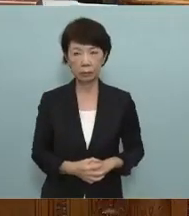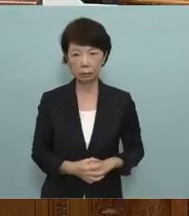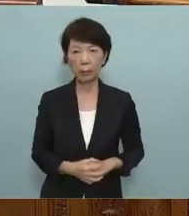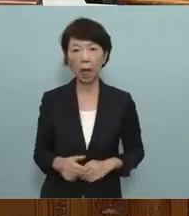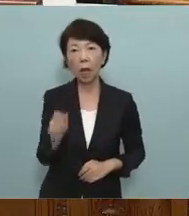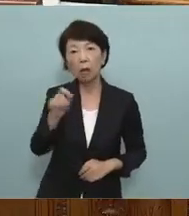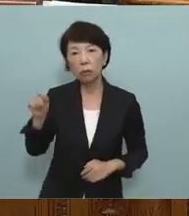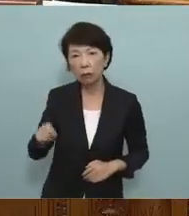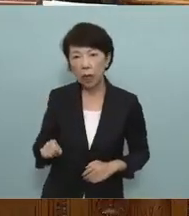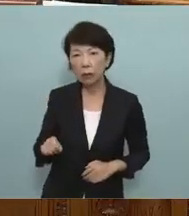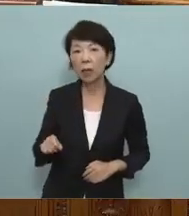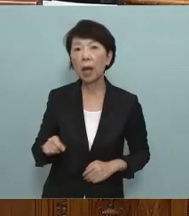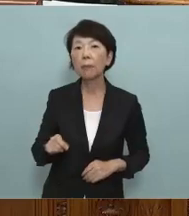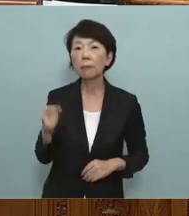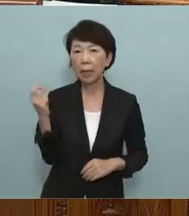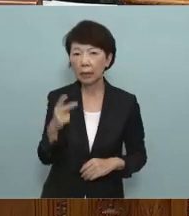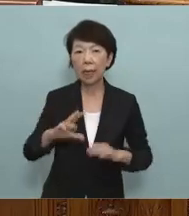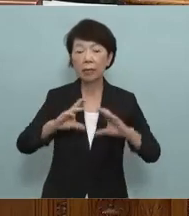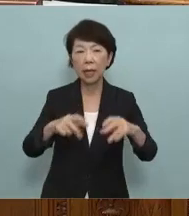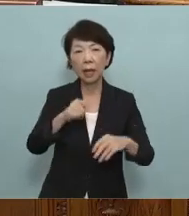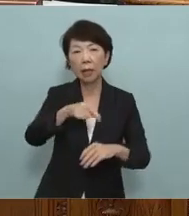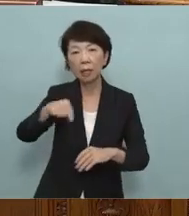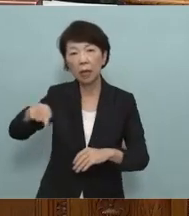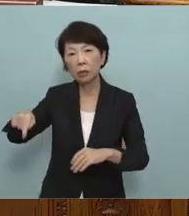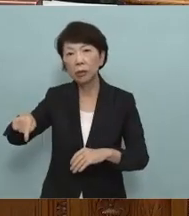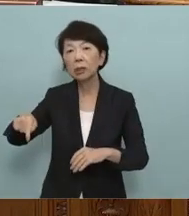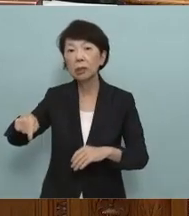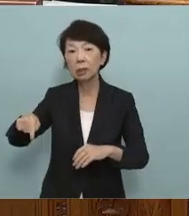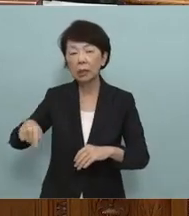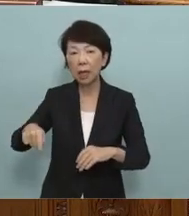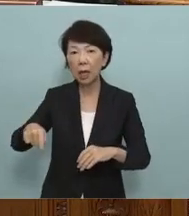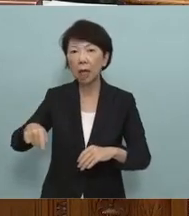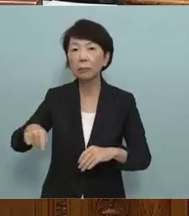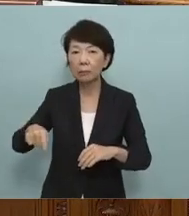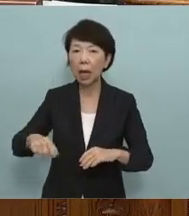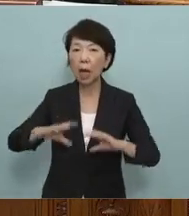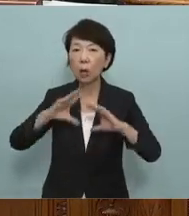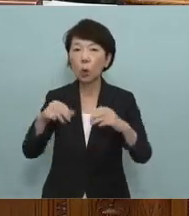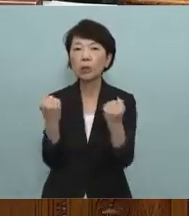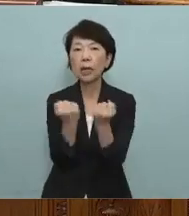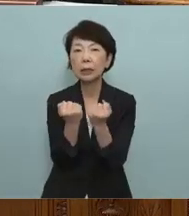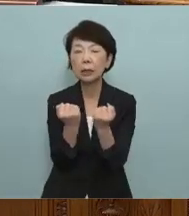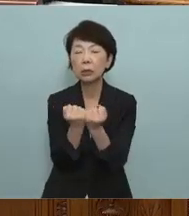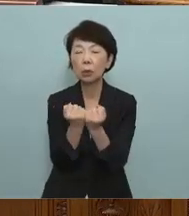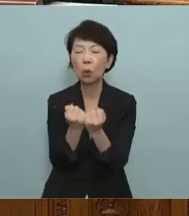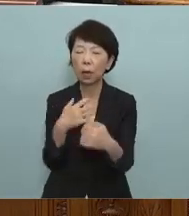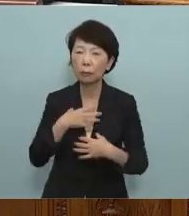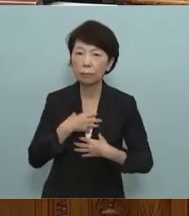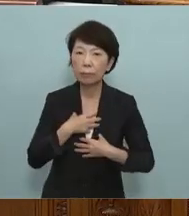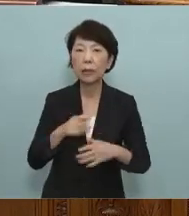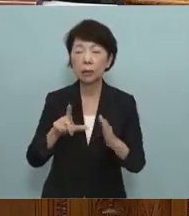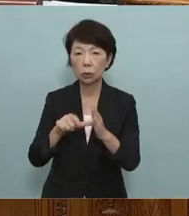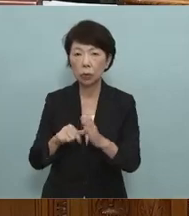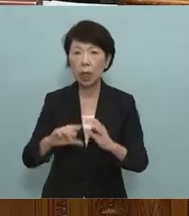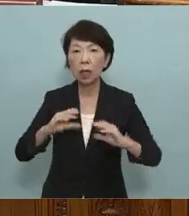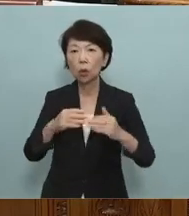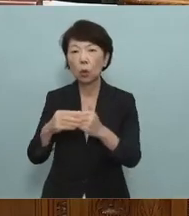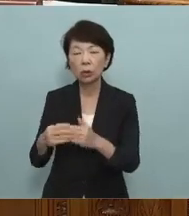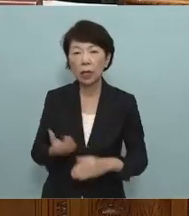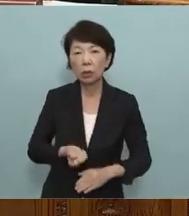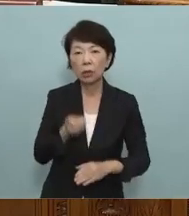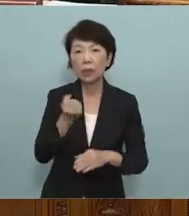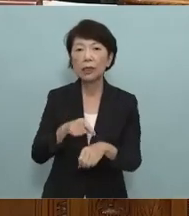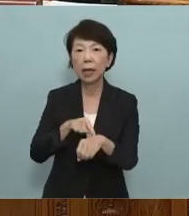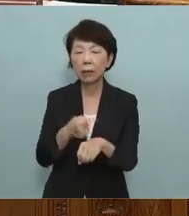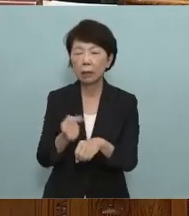ウクライナをはじめ、世界各地で既存の国際秩序が試練にさらされ、国連の信頼性が危機に